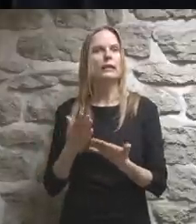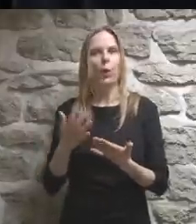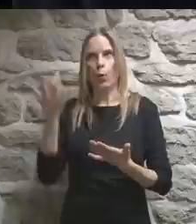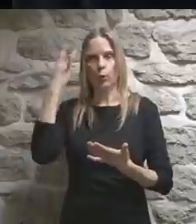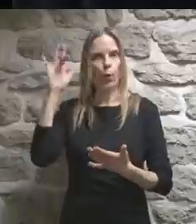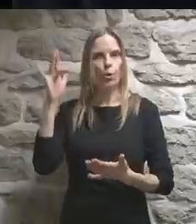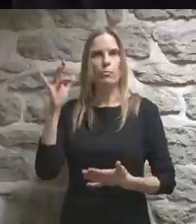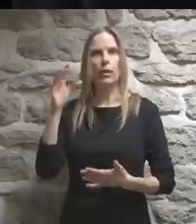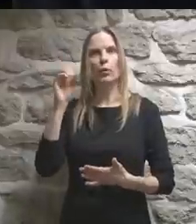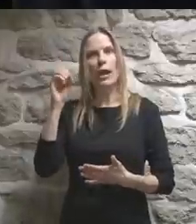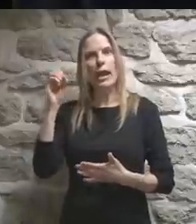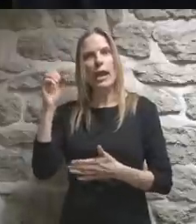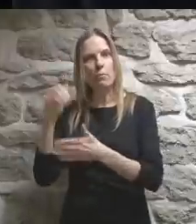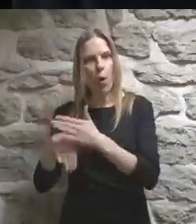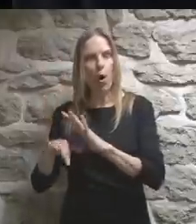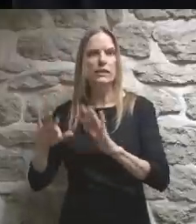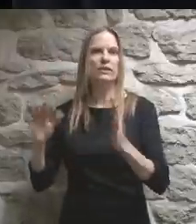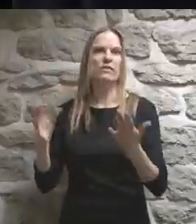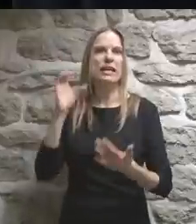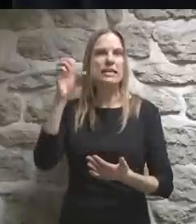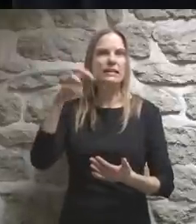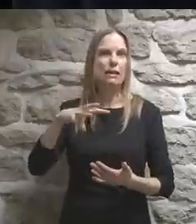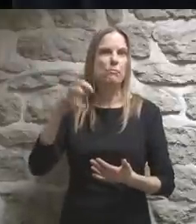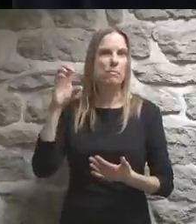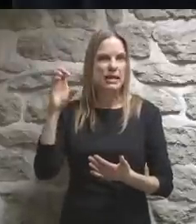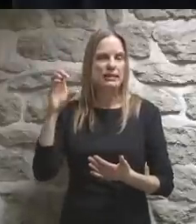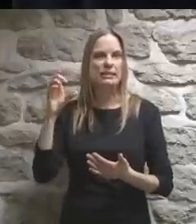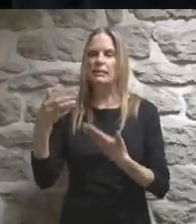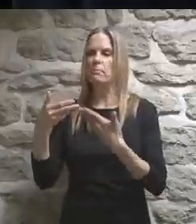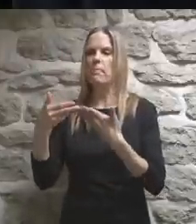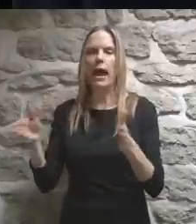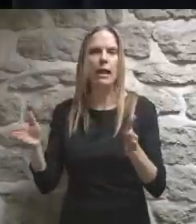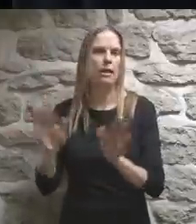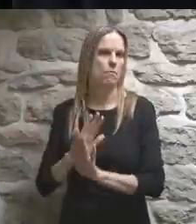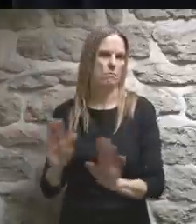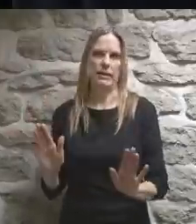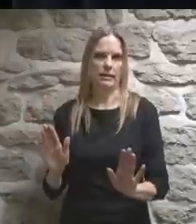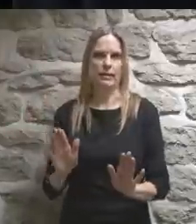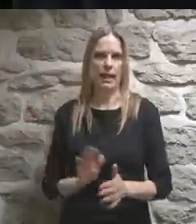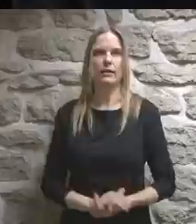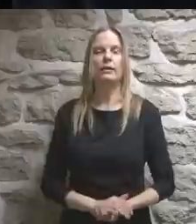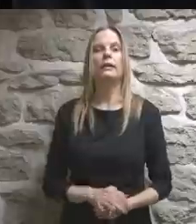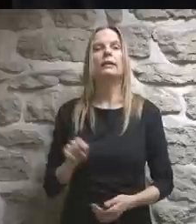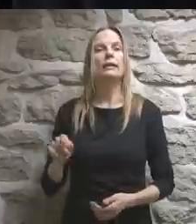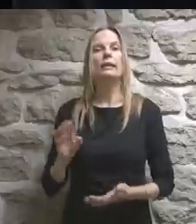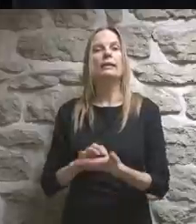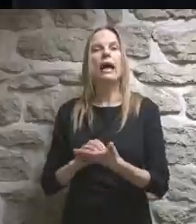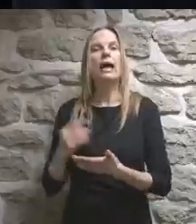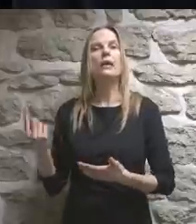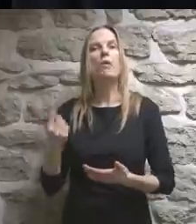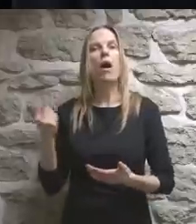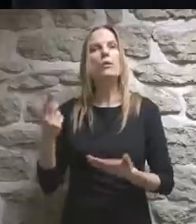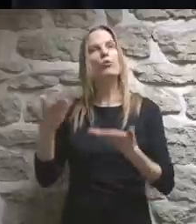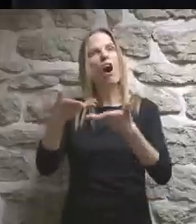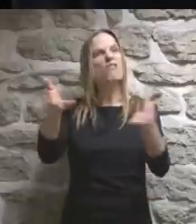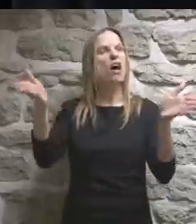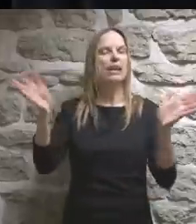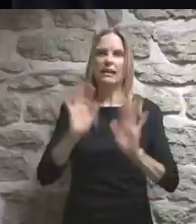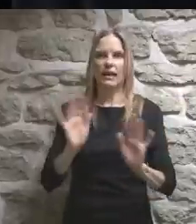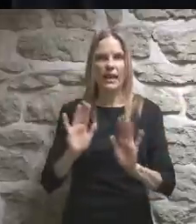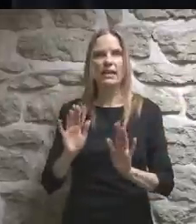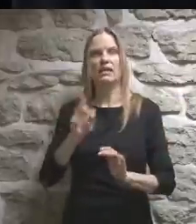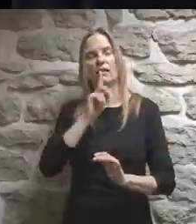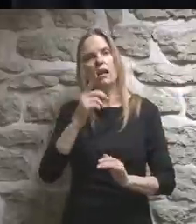e-postid, SMS-id, mida iganes, et palun mitte avada neid. Ja see ei ole ainult see, mis puudutab kuidagi avaliku sektorit, täpselt